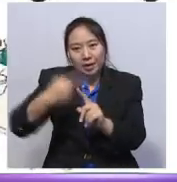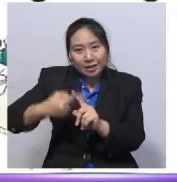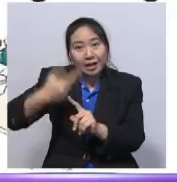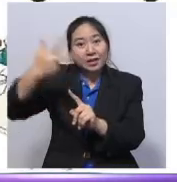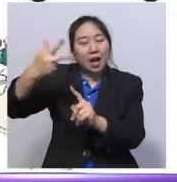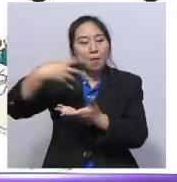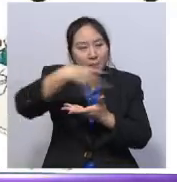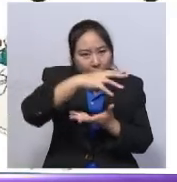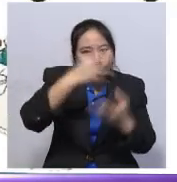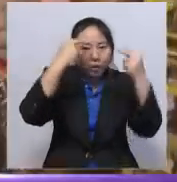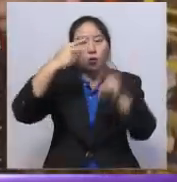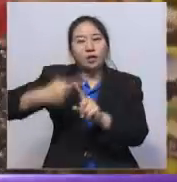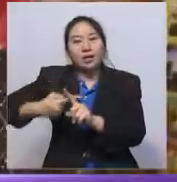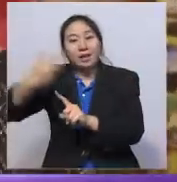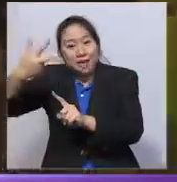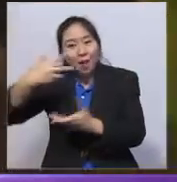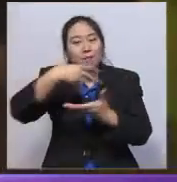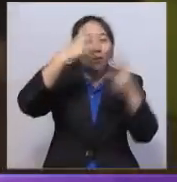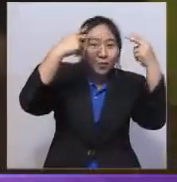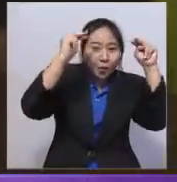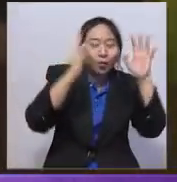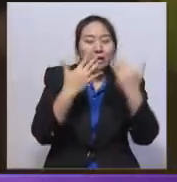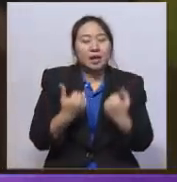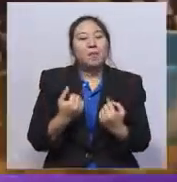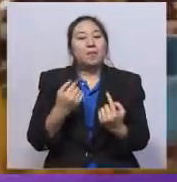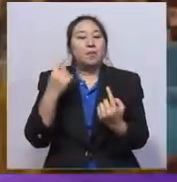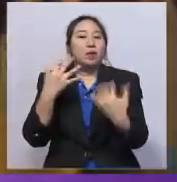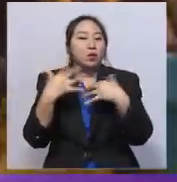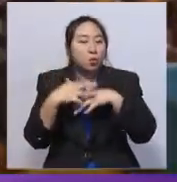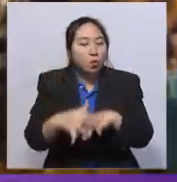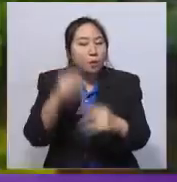ต่อนายกรัฐมนตรีเพื่อบรรลุเป้าหมายการมีส่วนร่วม